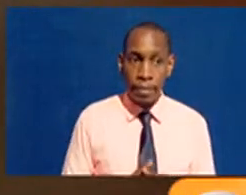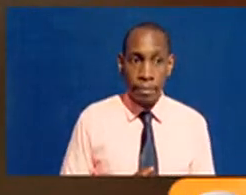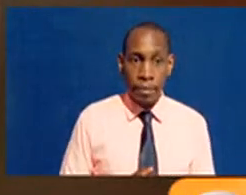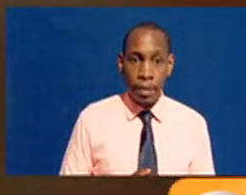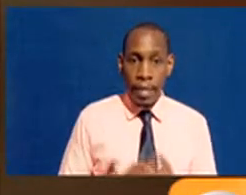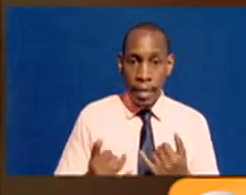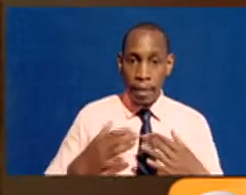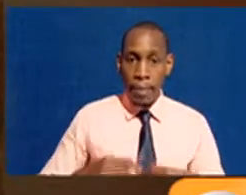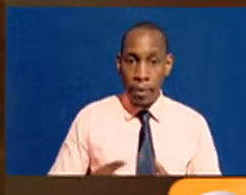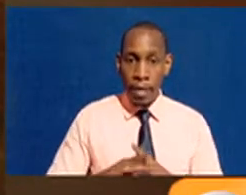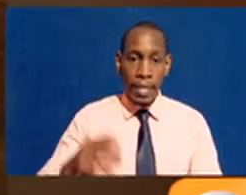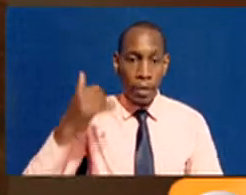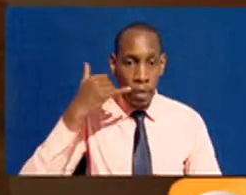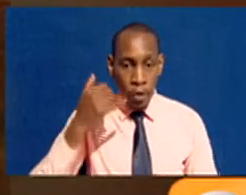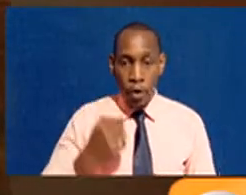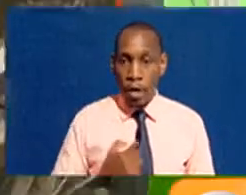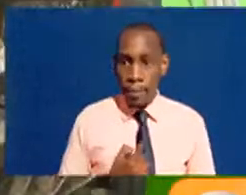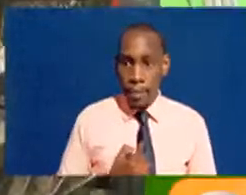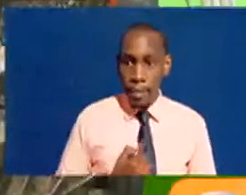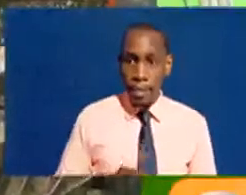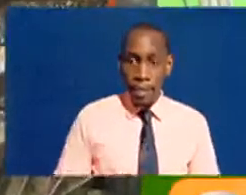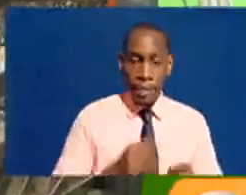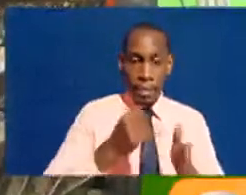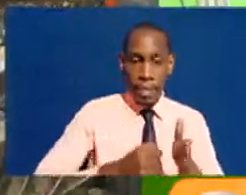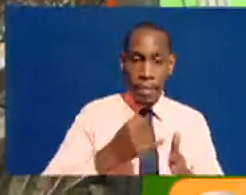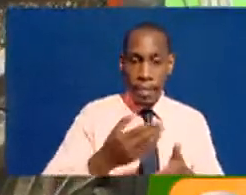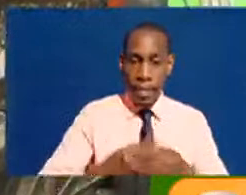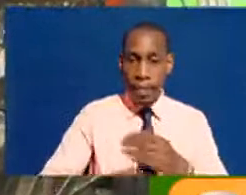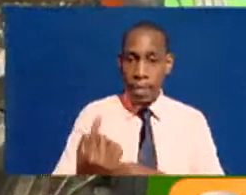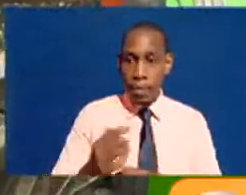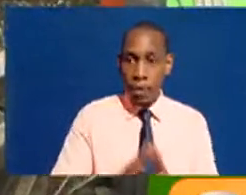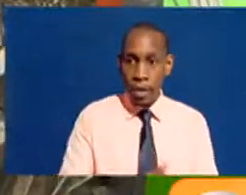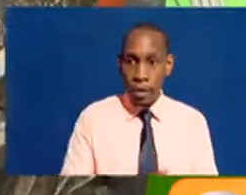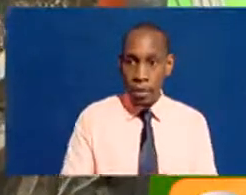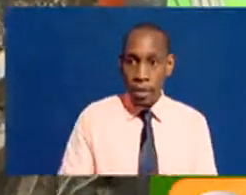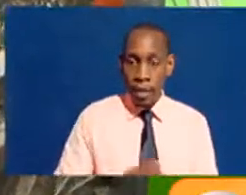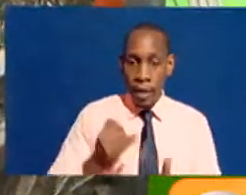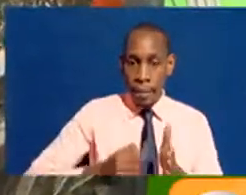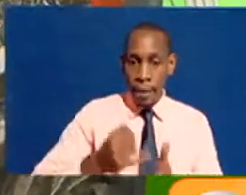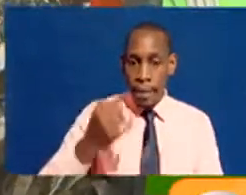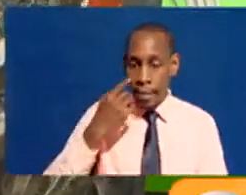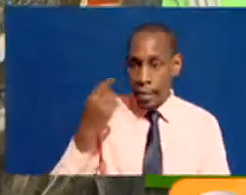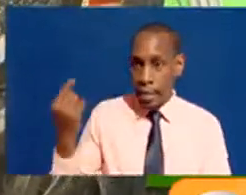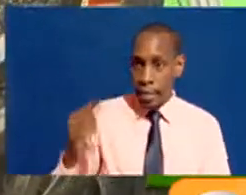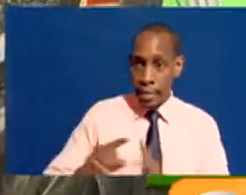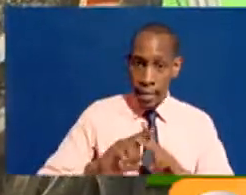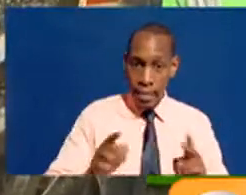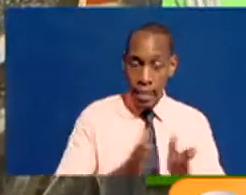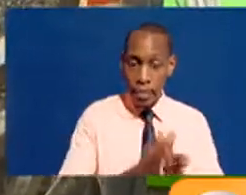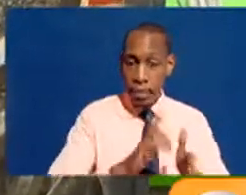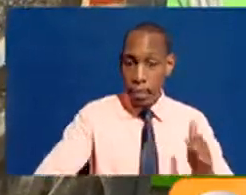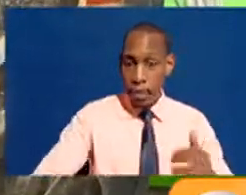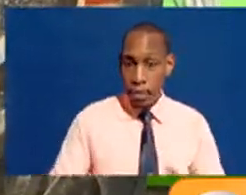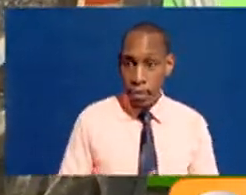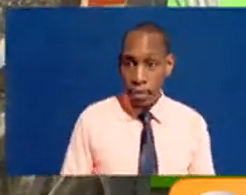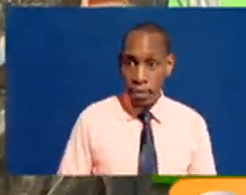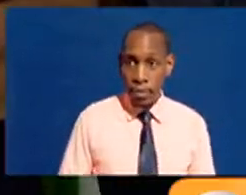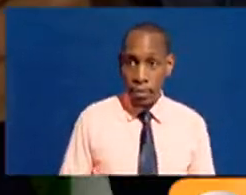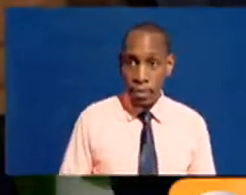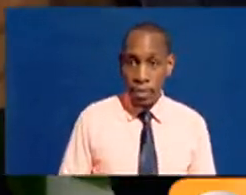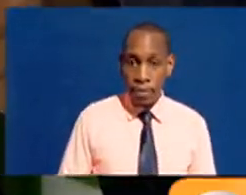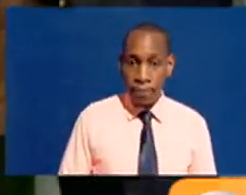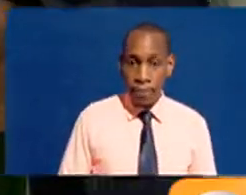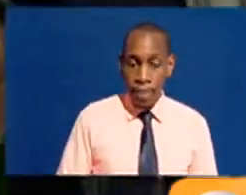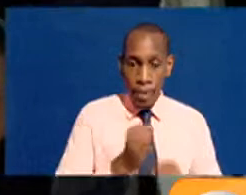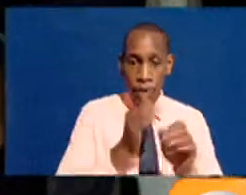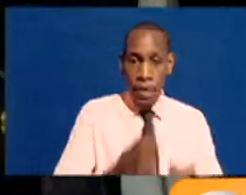watu wakaanza kunipigia masimu. Machine nilinunua moja ya welding machine. Nikaanza sasa na kuwa na mafundi